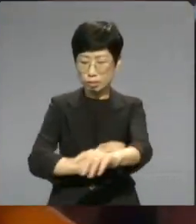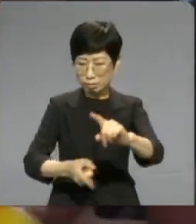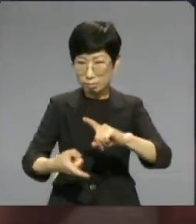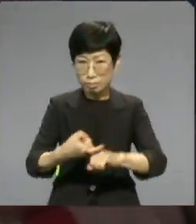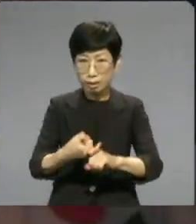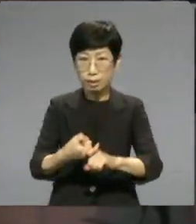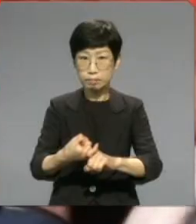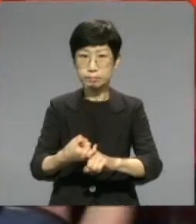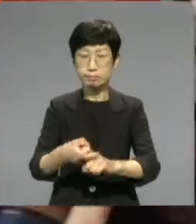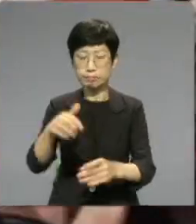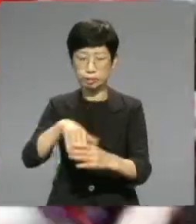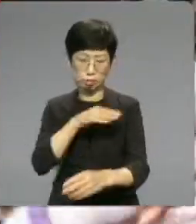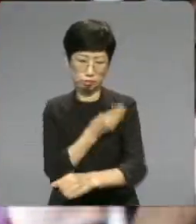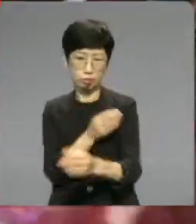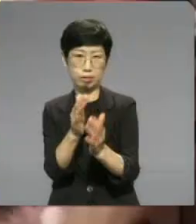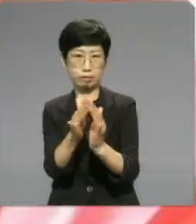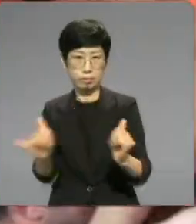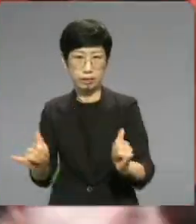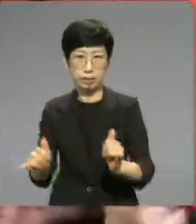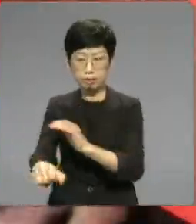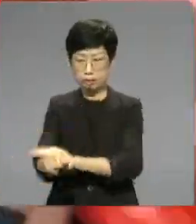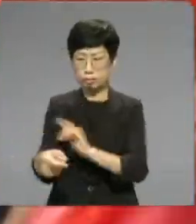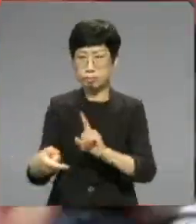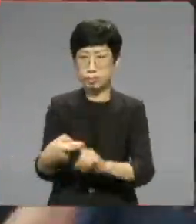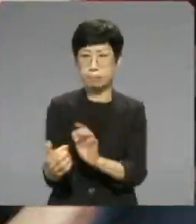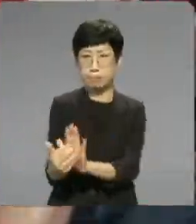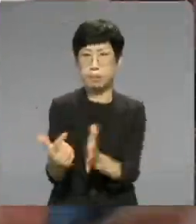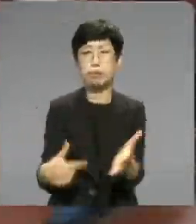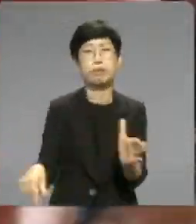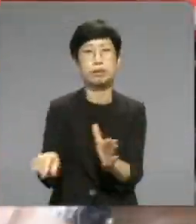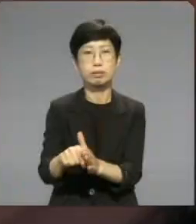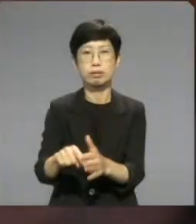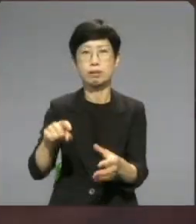유권자들이 극우 연정의 집권을 막기 위해 집결한 것으로 보입니다.